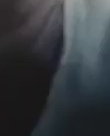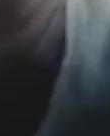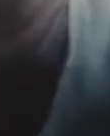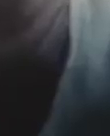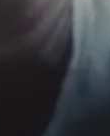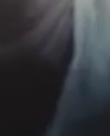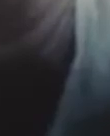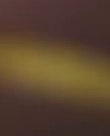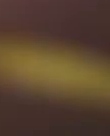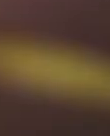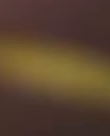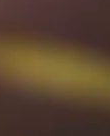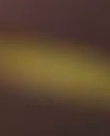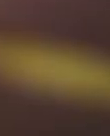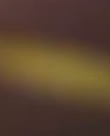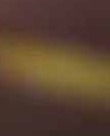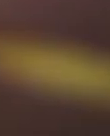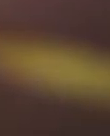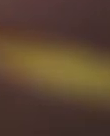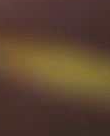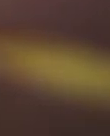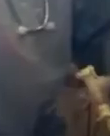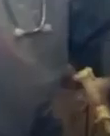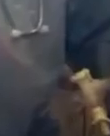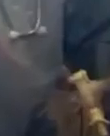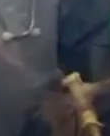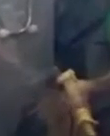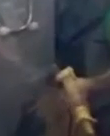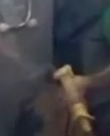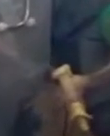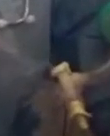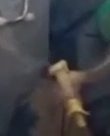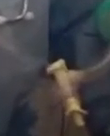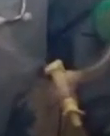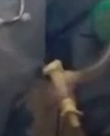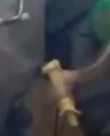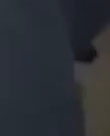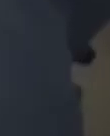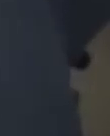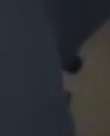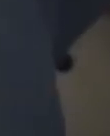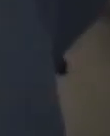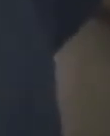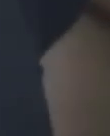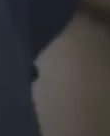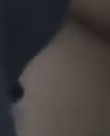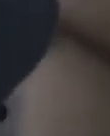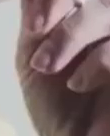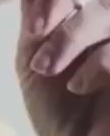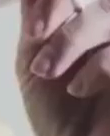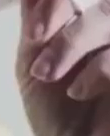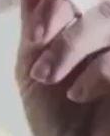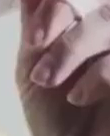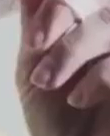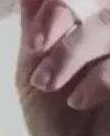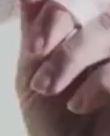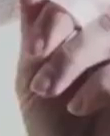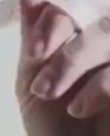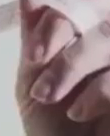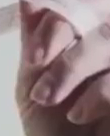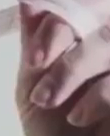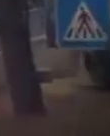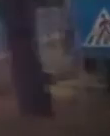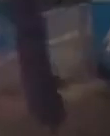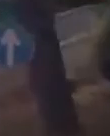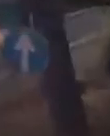continuità assistenziale la medicina scolastica una nuova dimensione per le cronicità e le cure domiciliari vogliamo i medici di